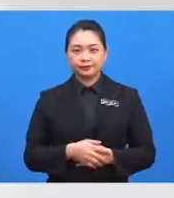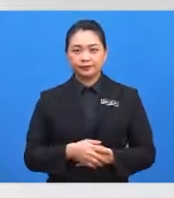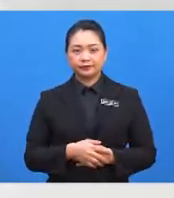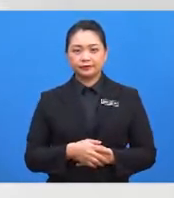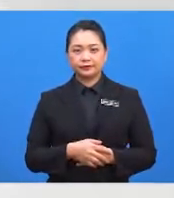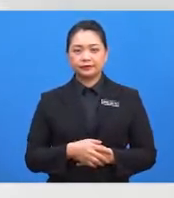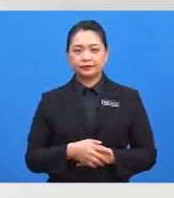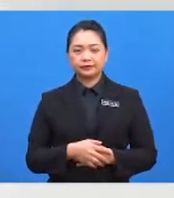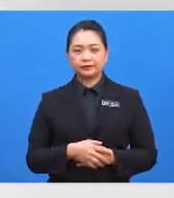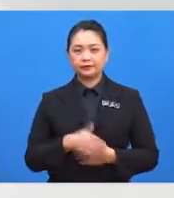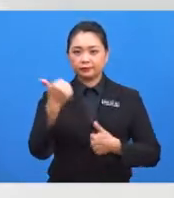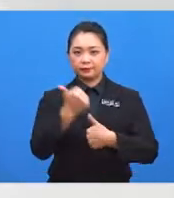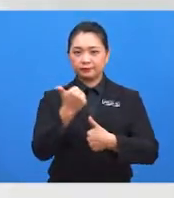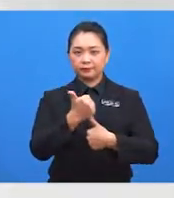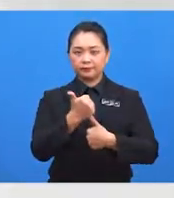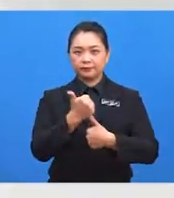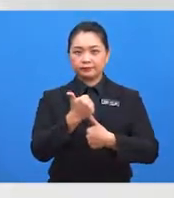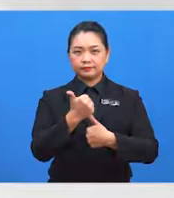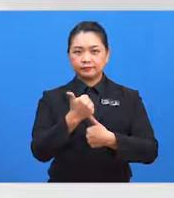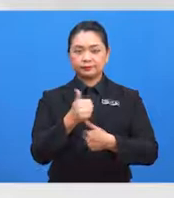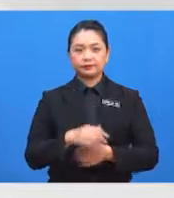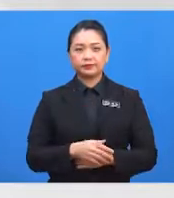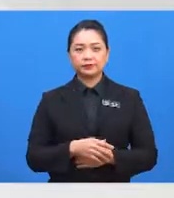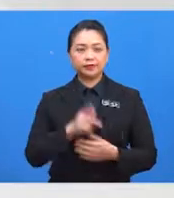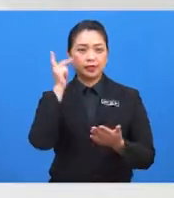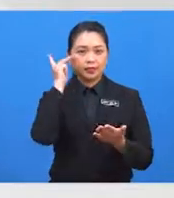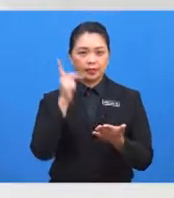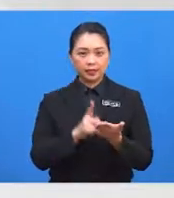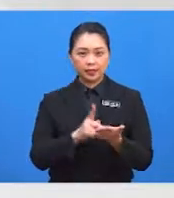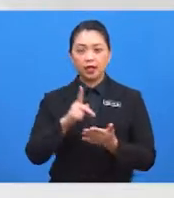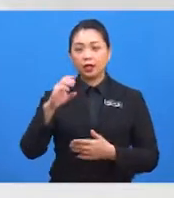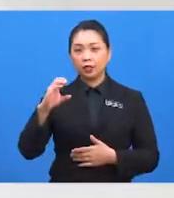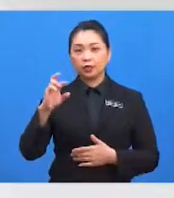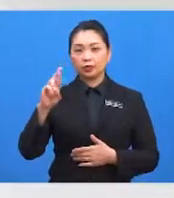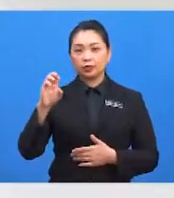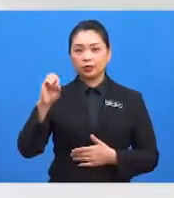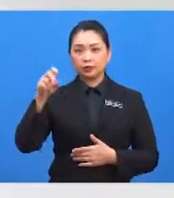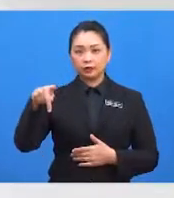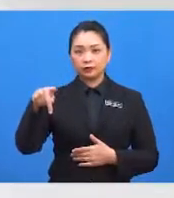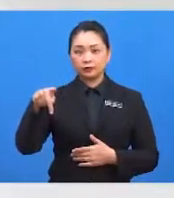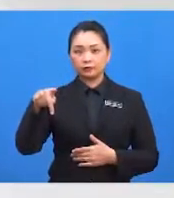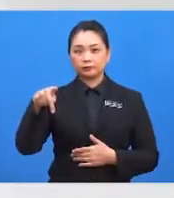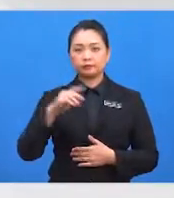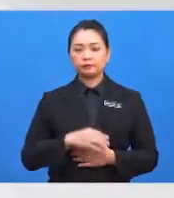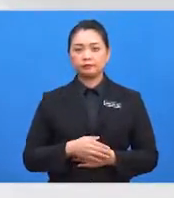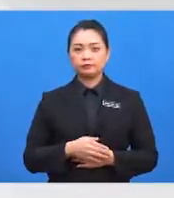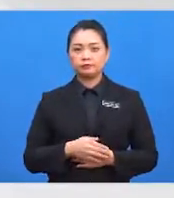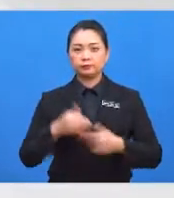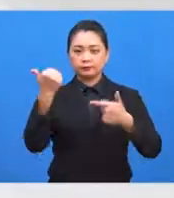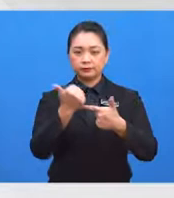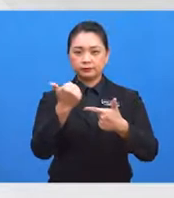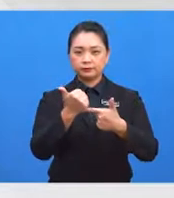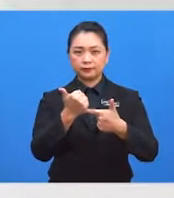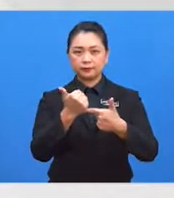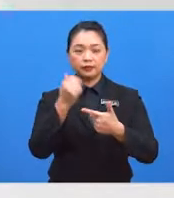Objektif pembelajaran kita yang pertama ialah mengenali crop mark atau trademark. Yang kedua,